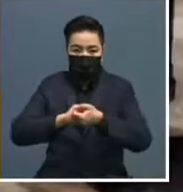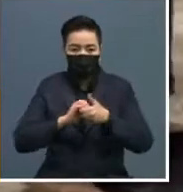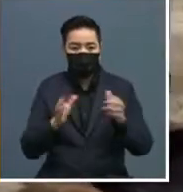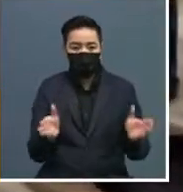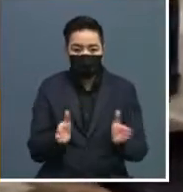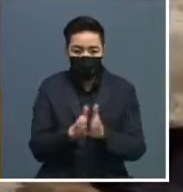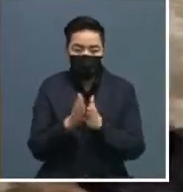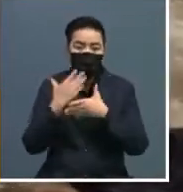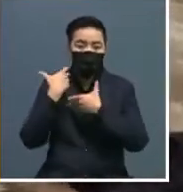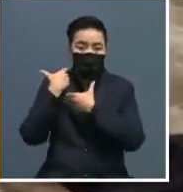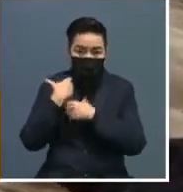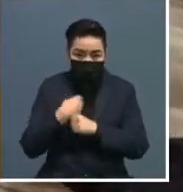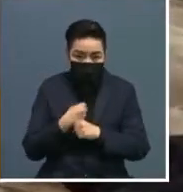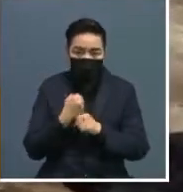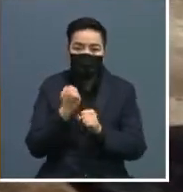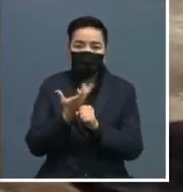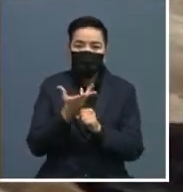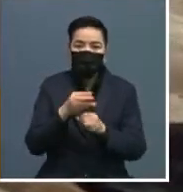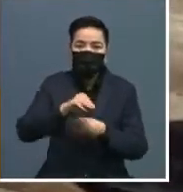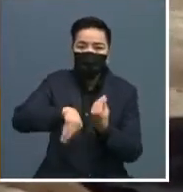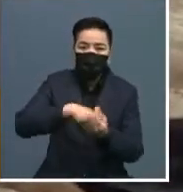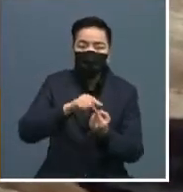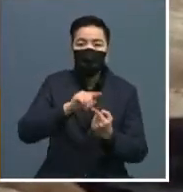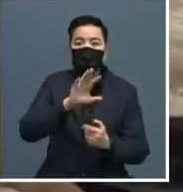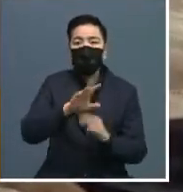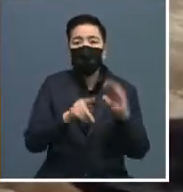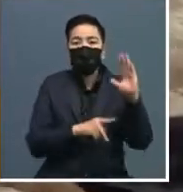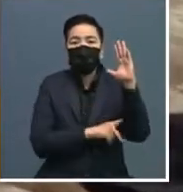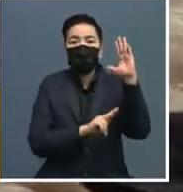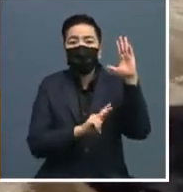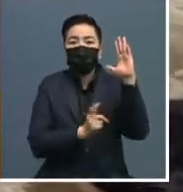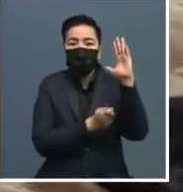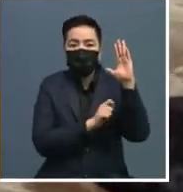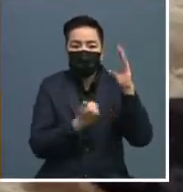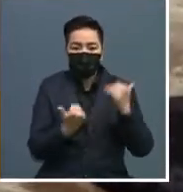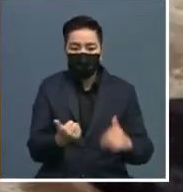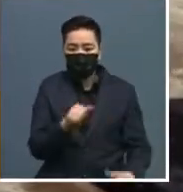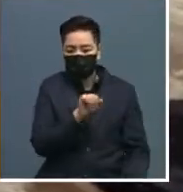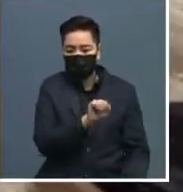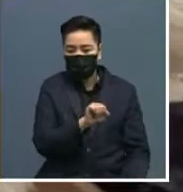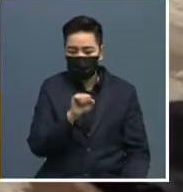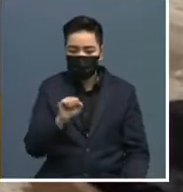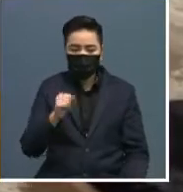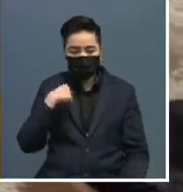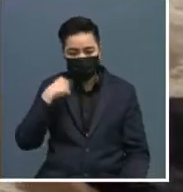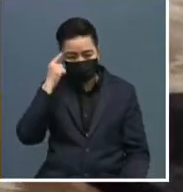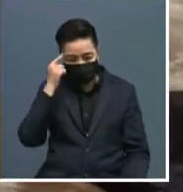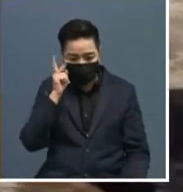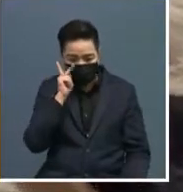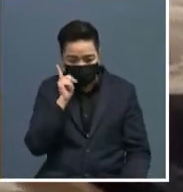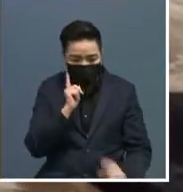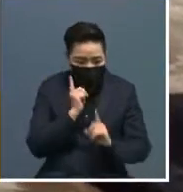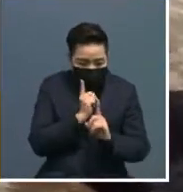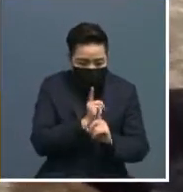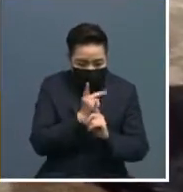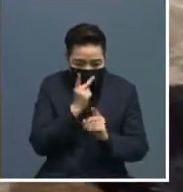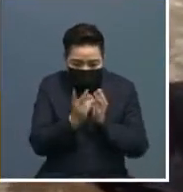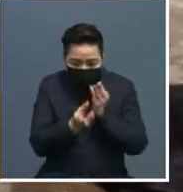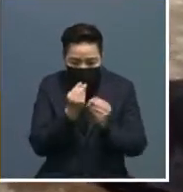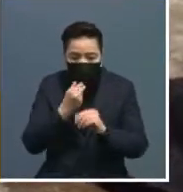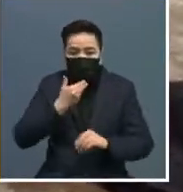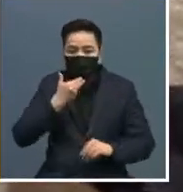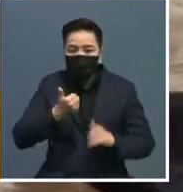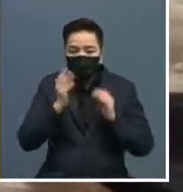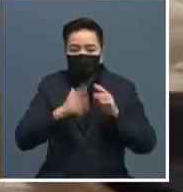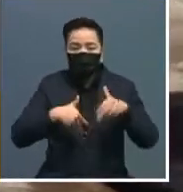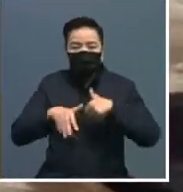ชาธิปัตย์รวมถึงภาคธุรกิจของจังหวัดกระบี่นะครับบอกว่าในฐานะของสสได้ติดตามข่าวสารจากโลกออนไลน์มาโดยตลอดพบว่าประ